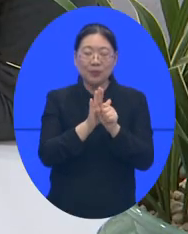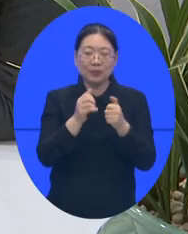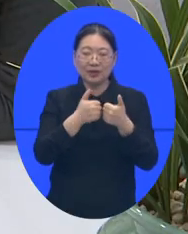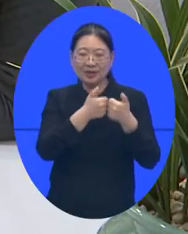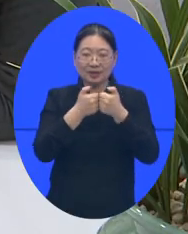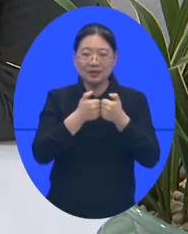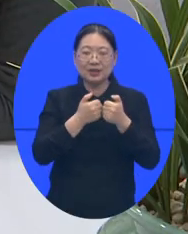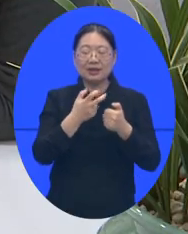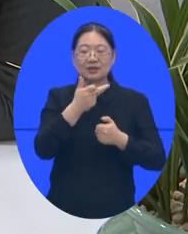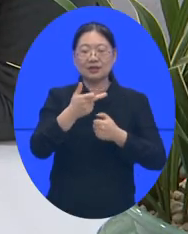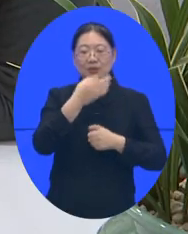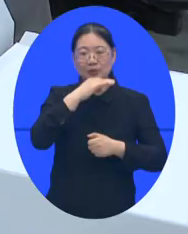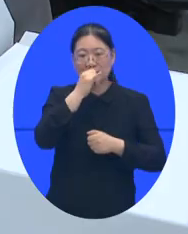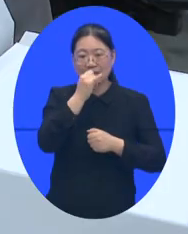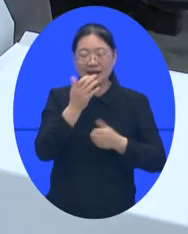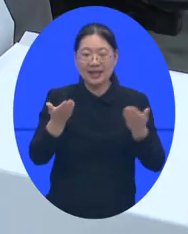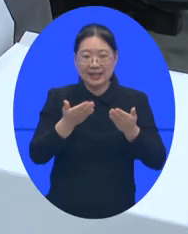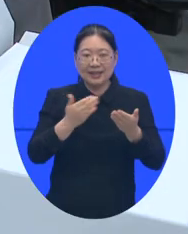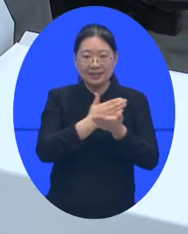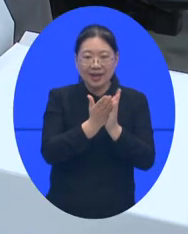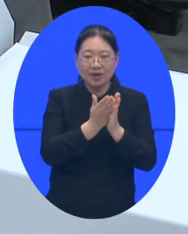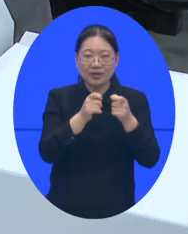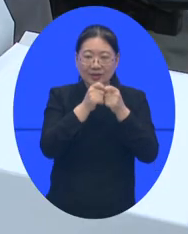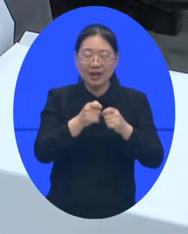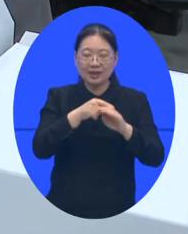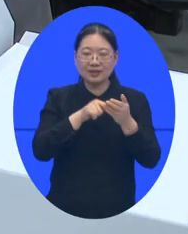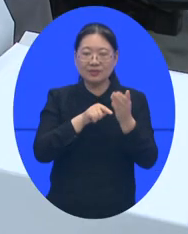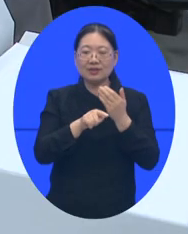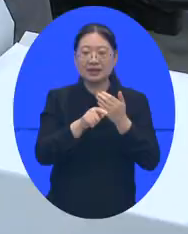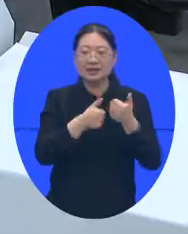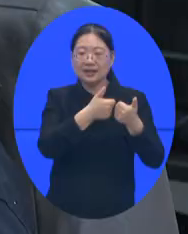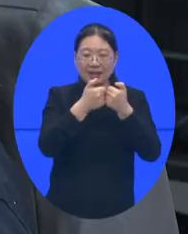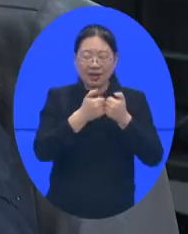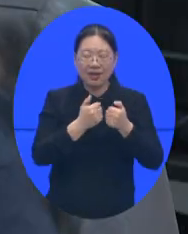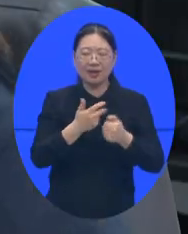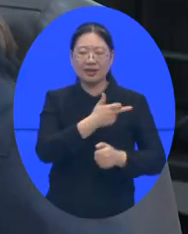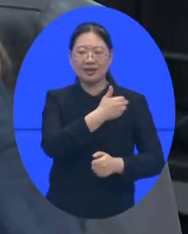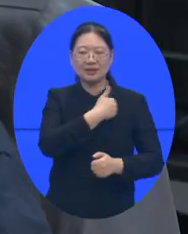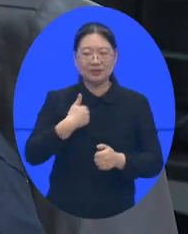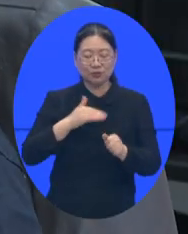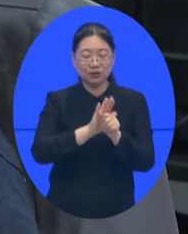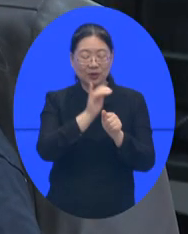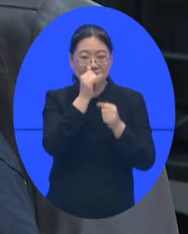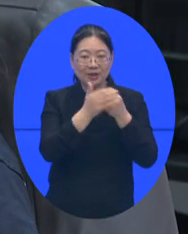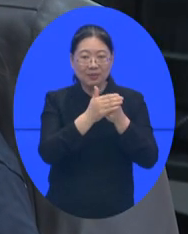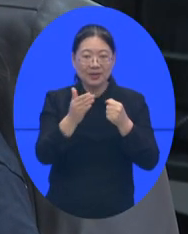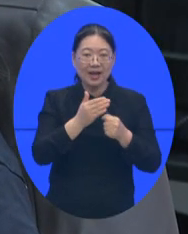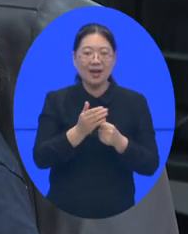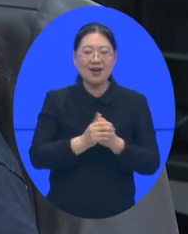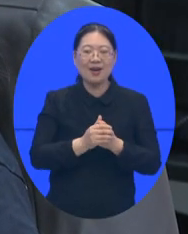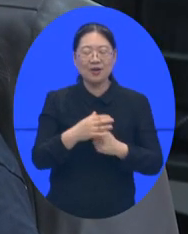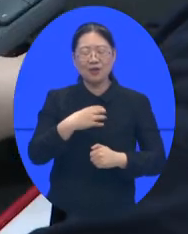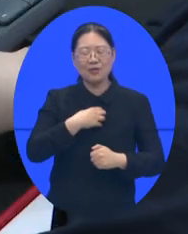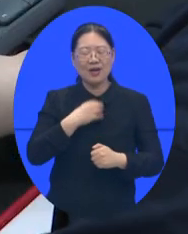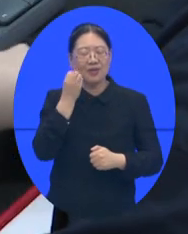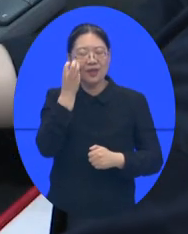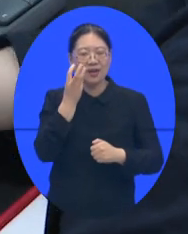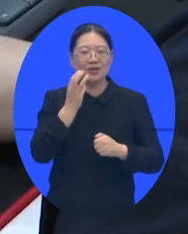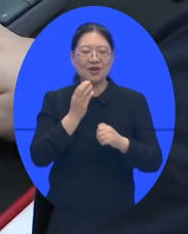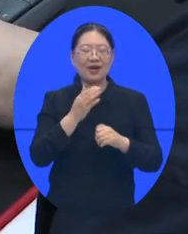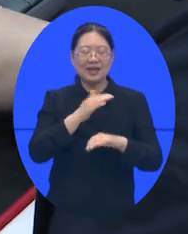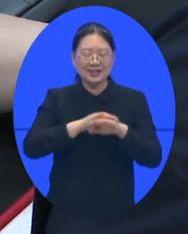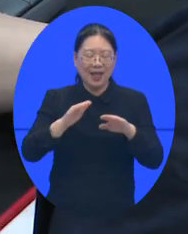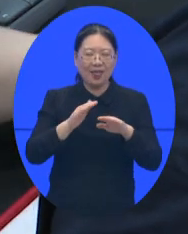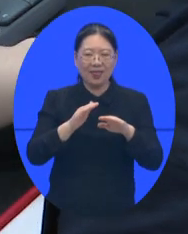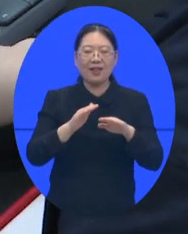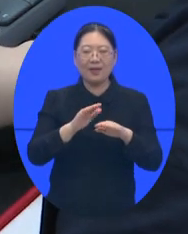됐습니다. 업무 관련 사항부터 섬세한 심리 상담까지 든든한 지원 덕에 마의 3개월을 무사히 넘기고